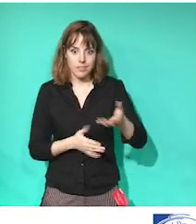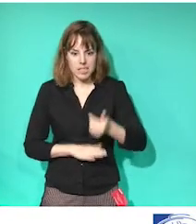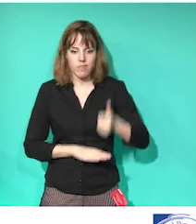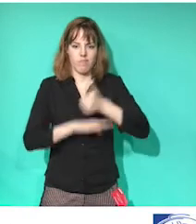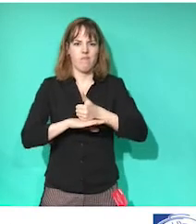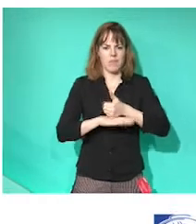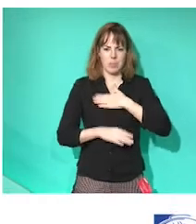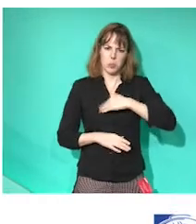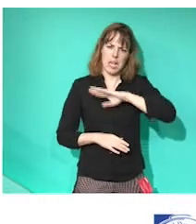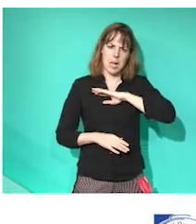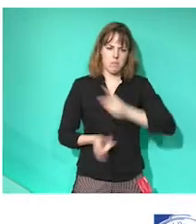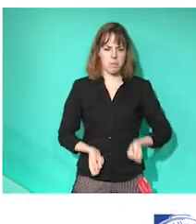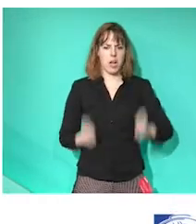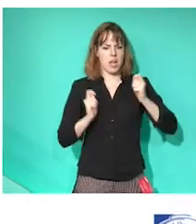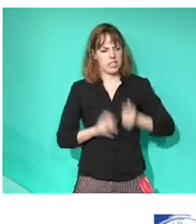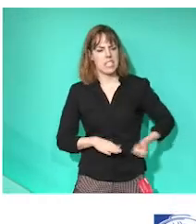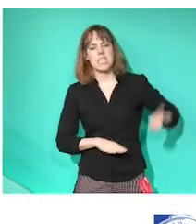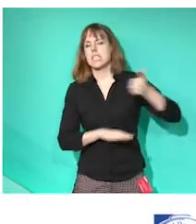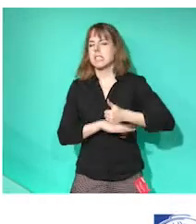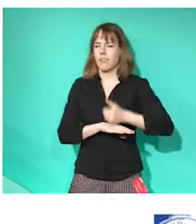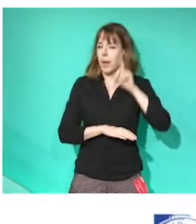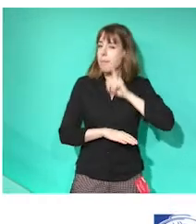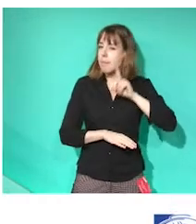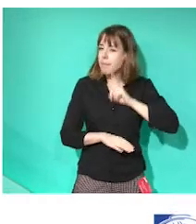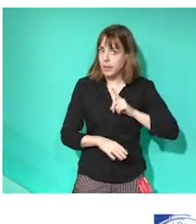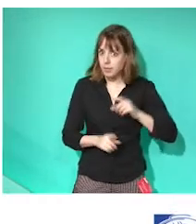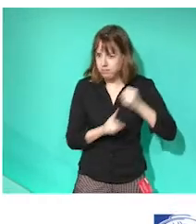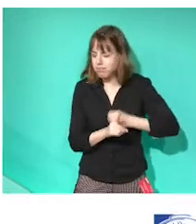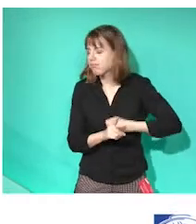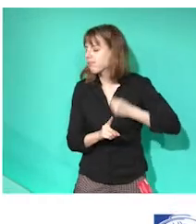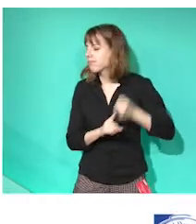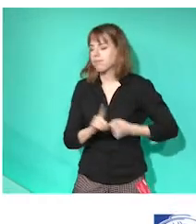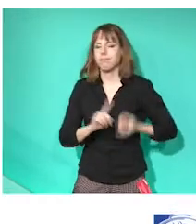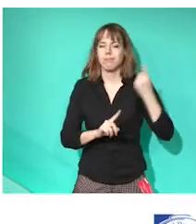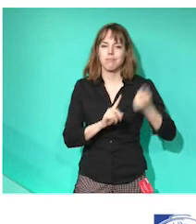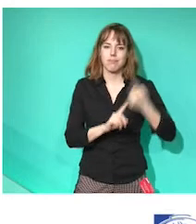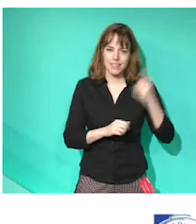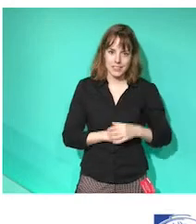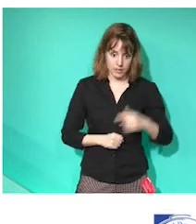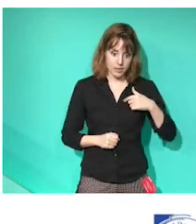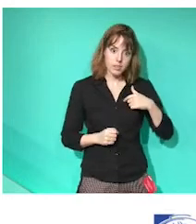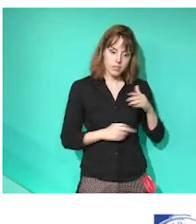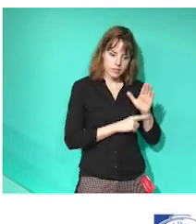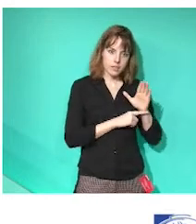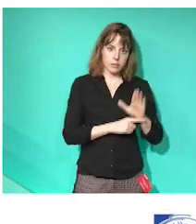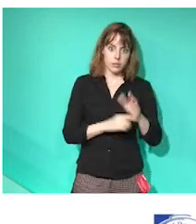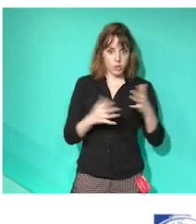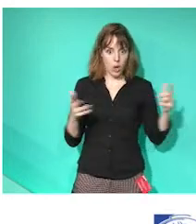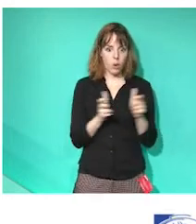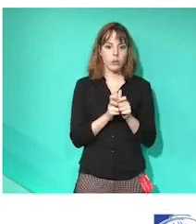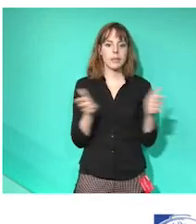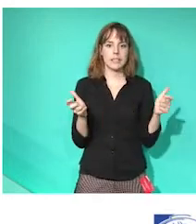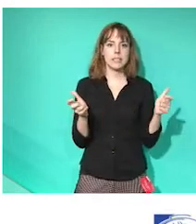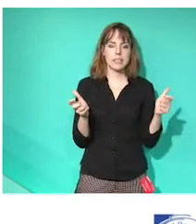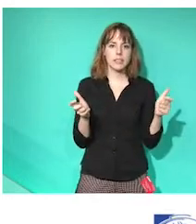de toutes les batailles, si je puis dire. Oui, la mère de toutes les batailles. Puis surtout, en fait, le sexisme, évidemment, je représente là les grandes entreprises. Les grandes entreprises dans le